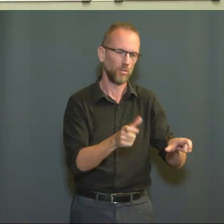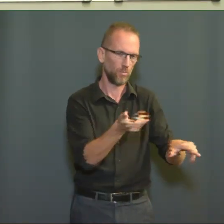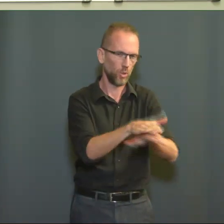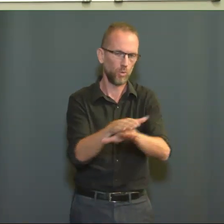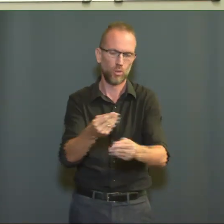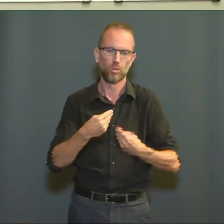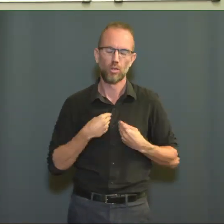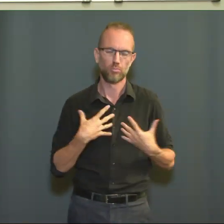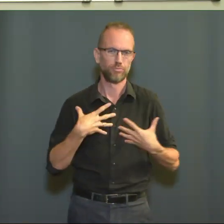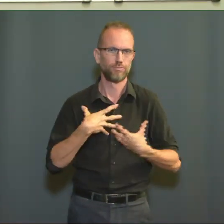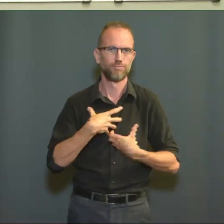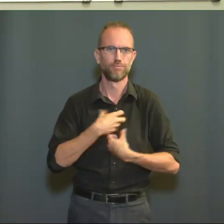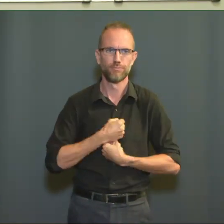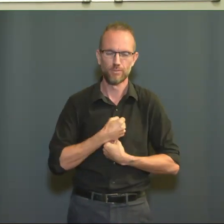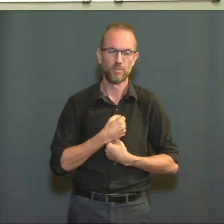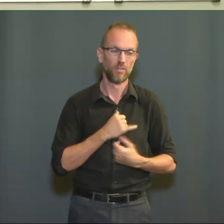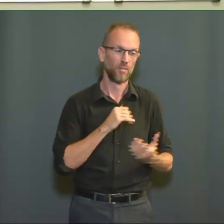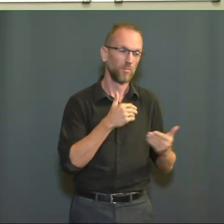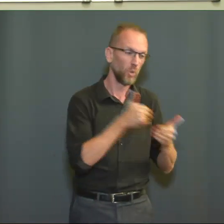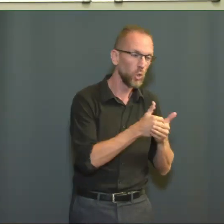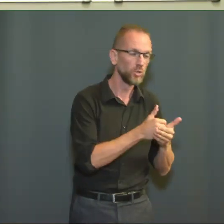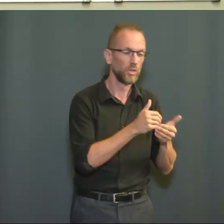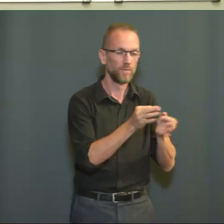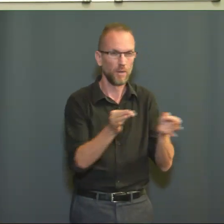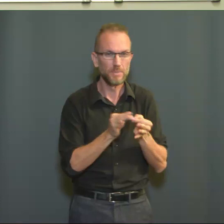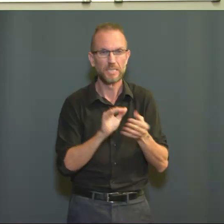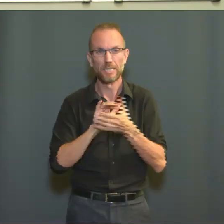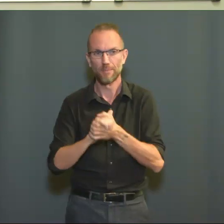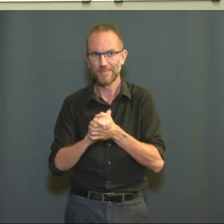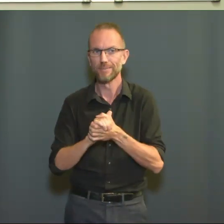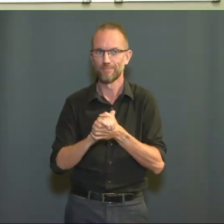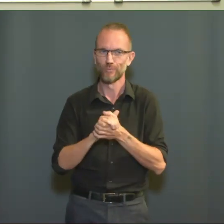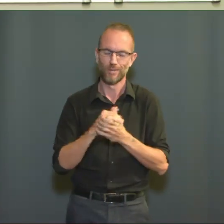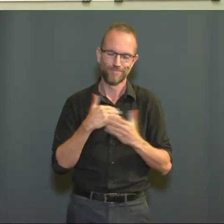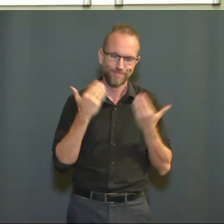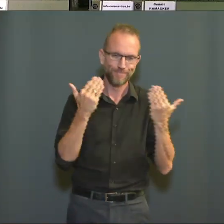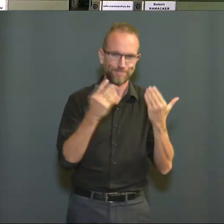l'entourage. Et ceci ne se quantifie pas, mais se respecte. Merci.